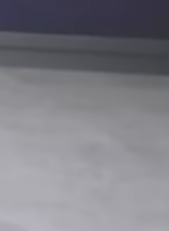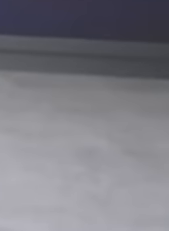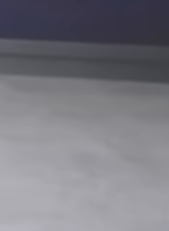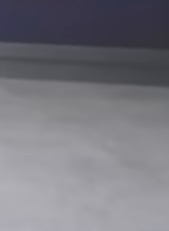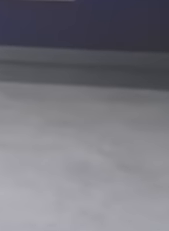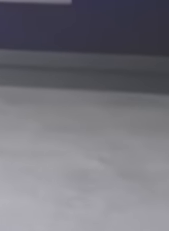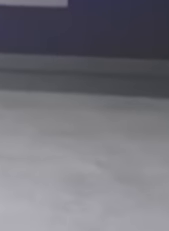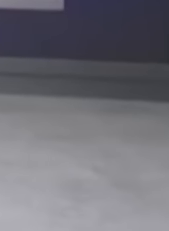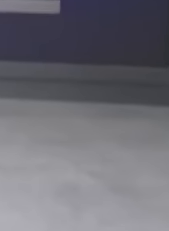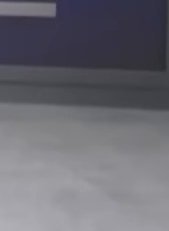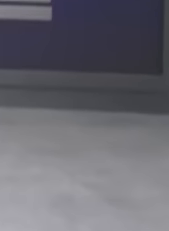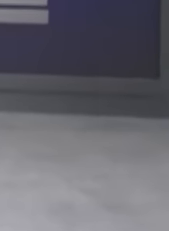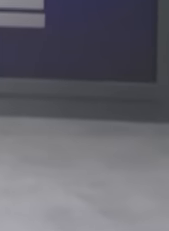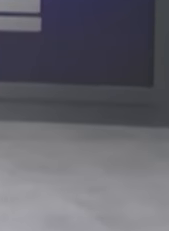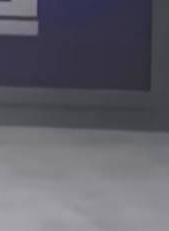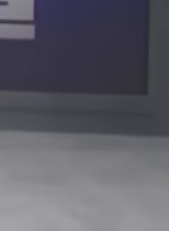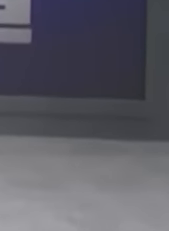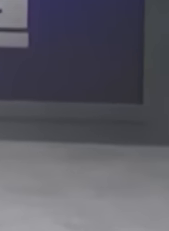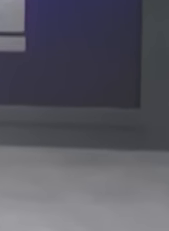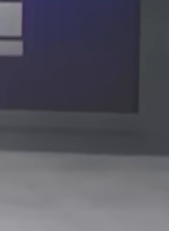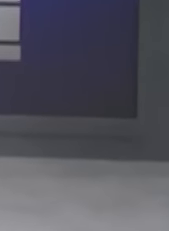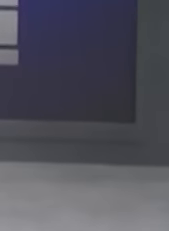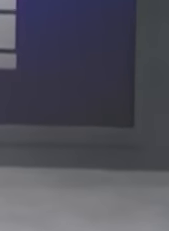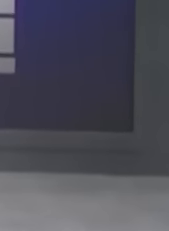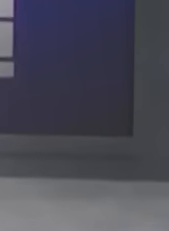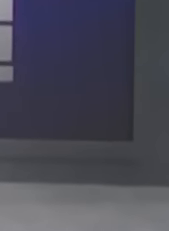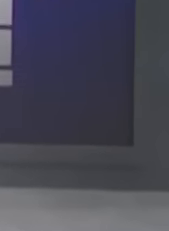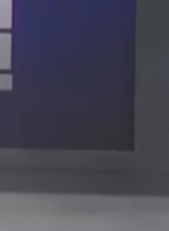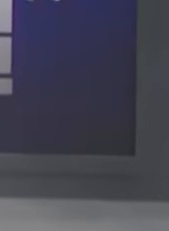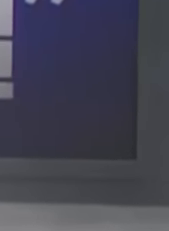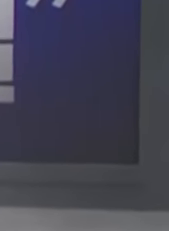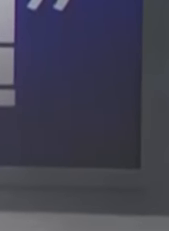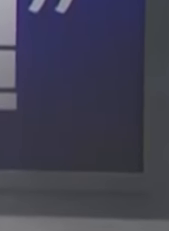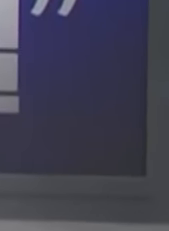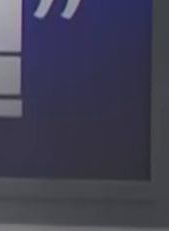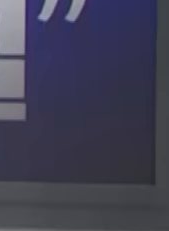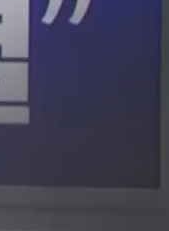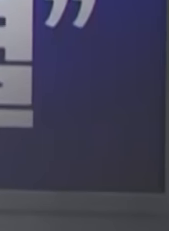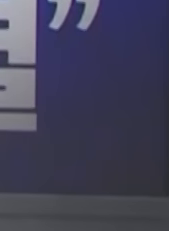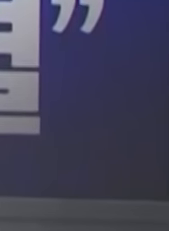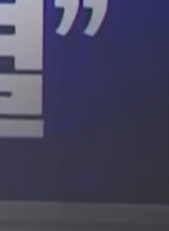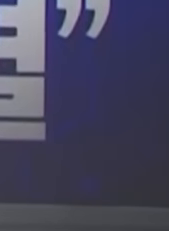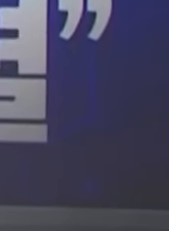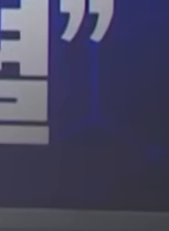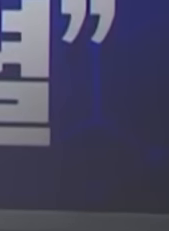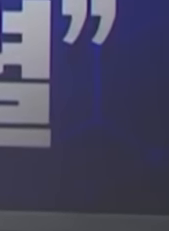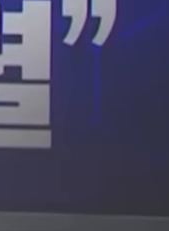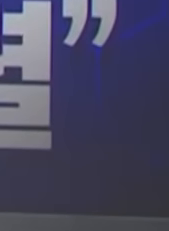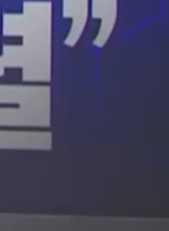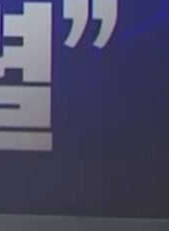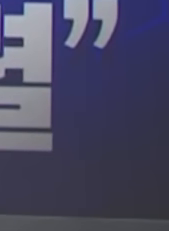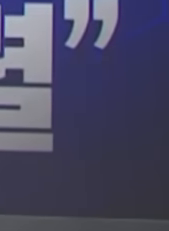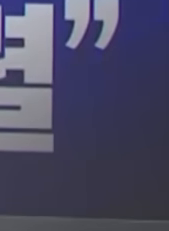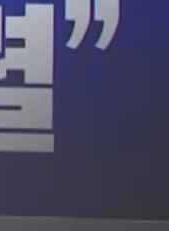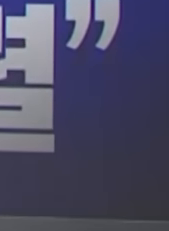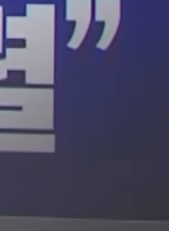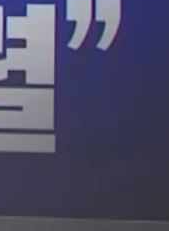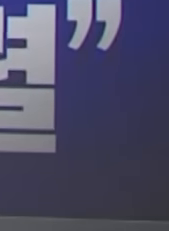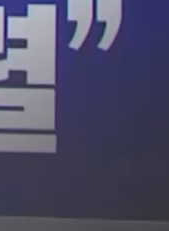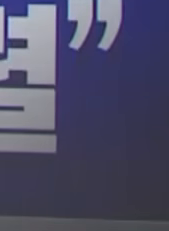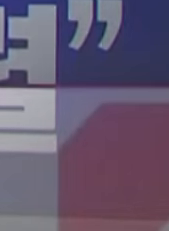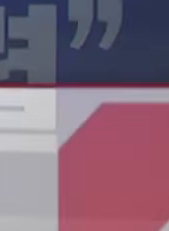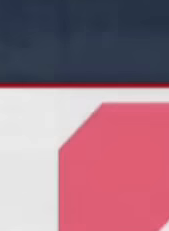대표는 열로 라임을 맞췄네요. 라임 대결이라고 볼 수 있겠군요. 한동훈 비대위원장 척척척부터 들어보시죠.